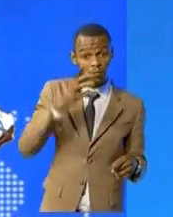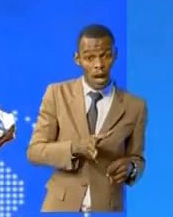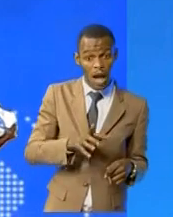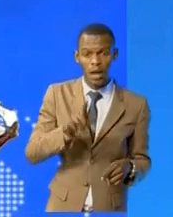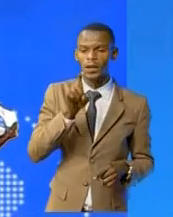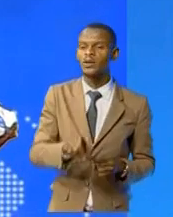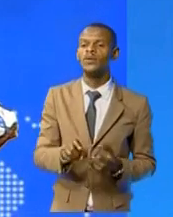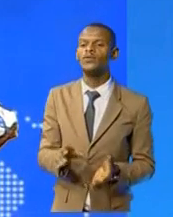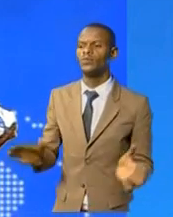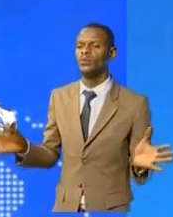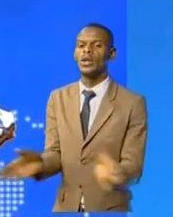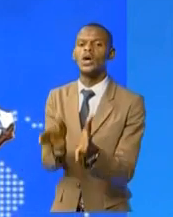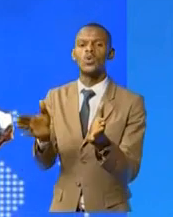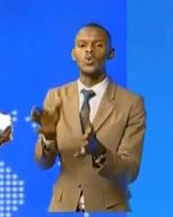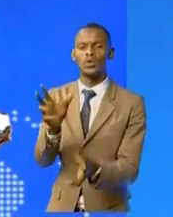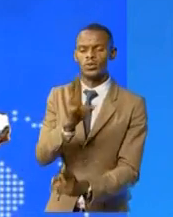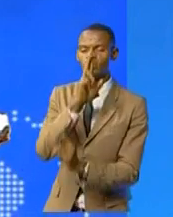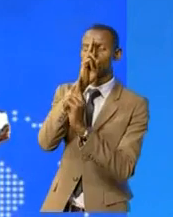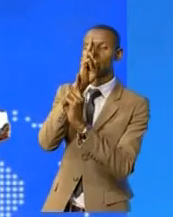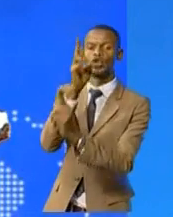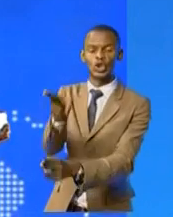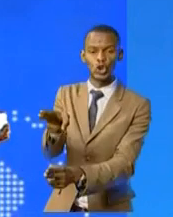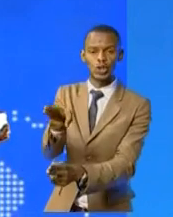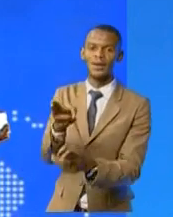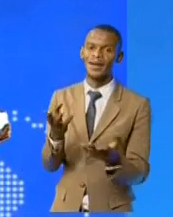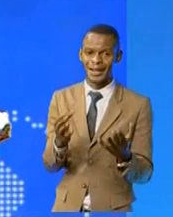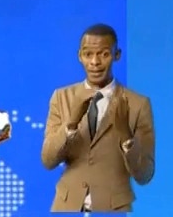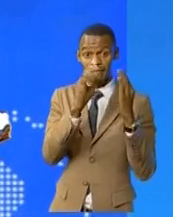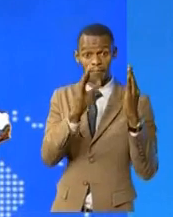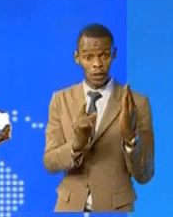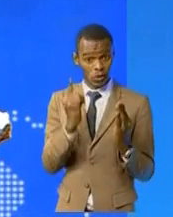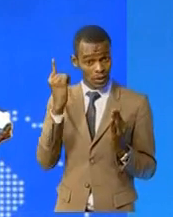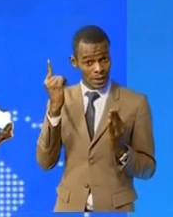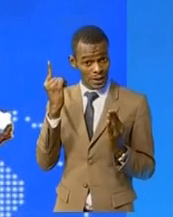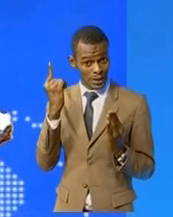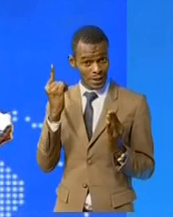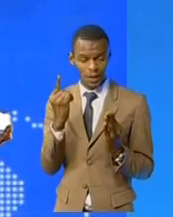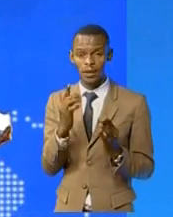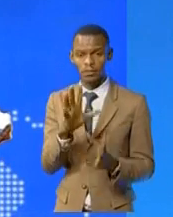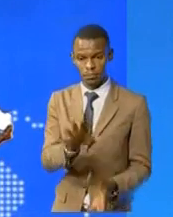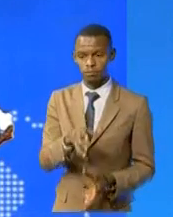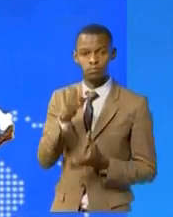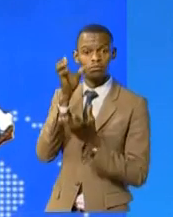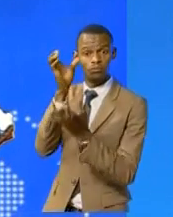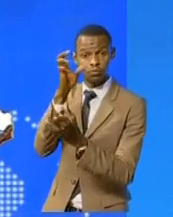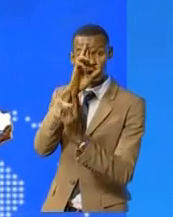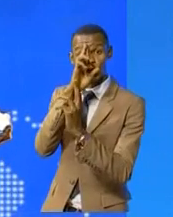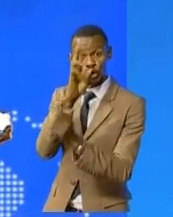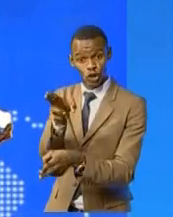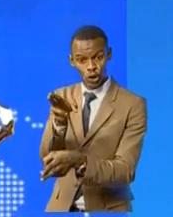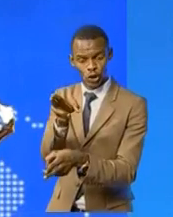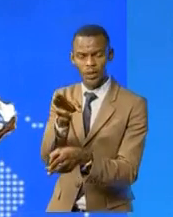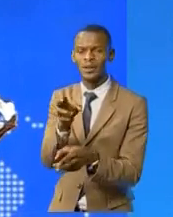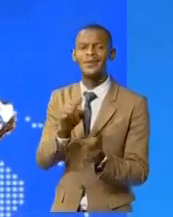adonnée à cet exercice honorifique depuis plusieurs années. Cette fois, elle s'est rendue dans l'est du pays où il a primé quelques compatriotes